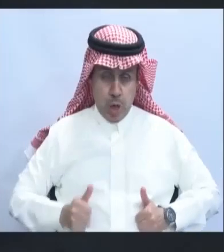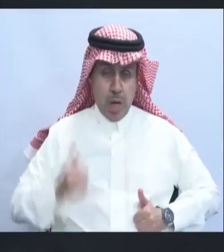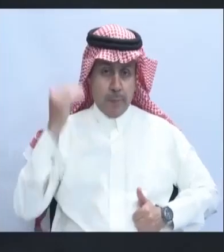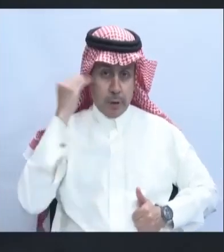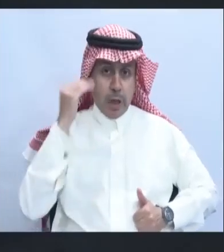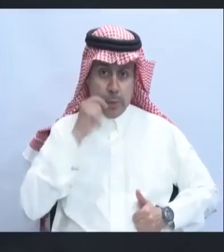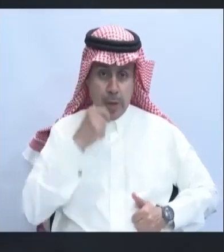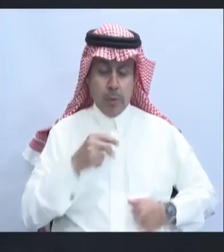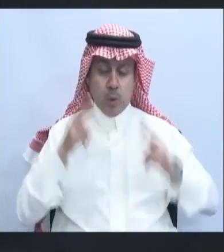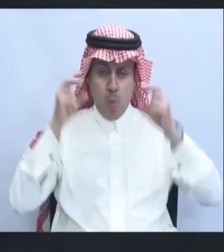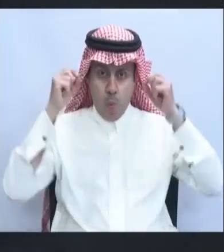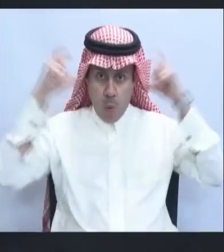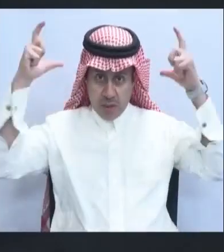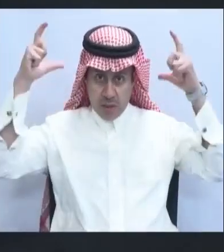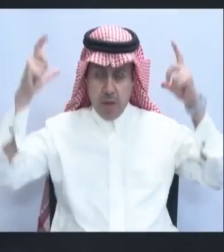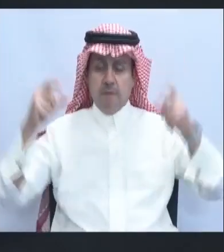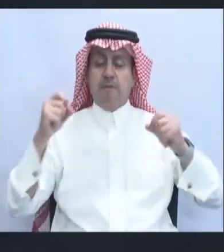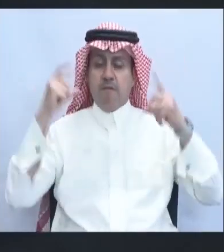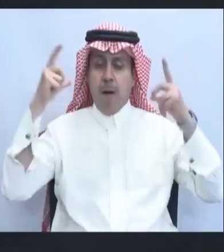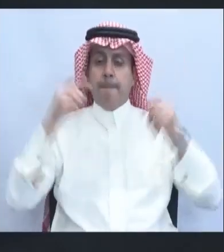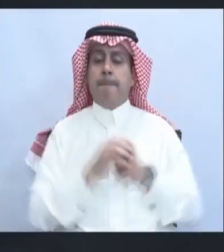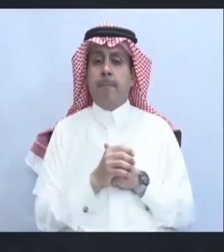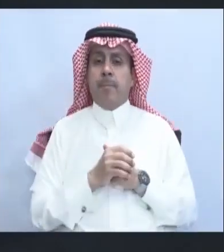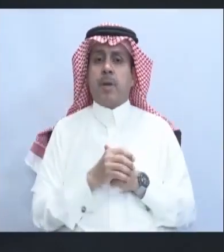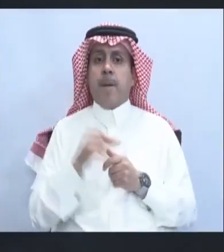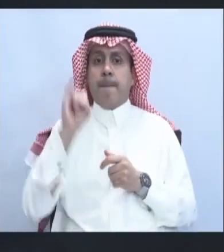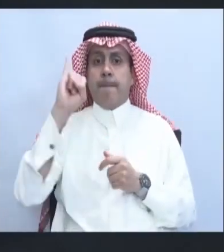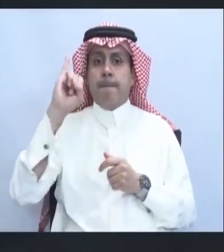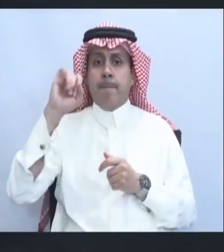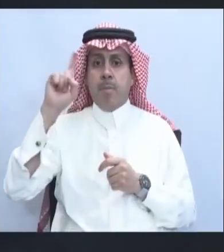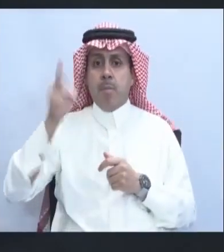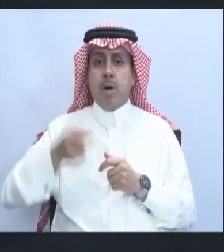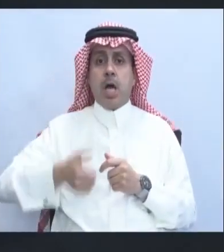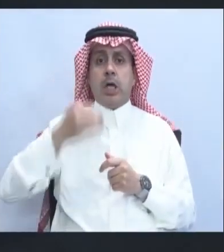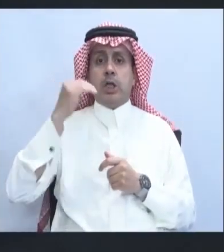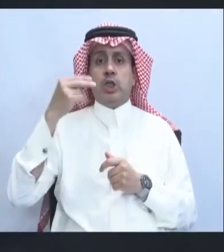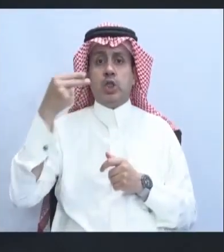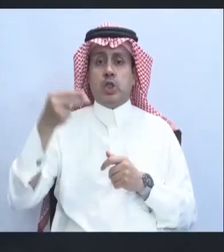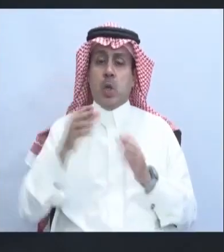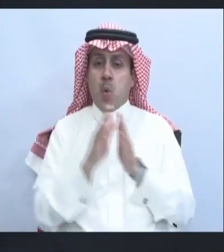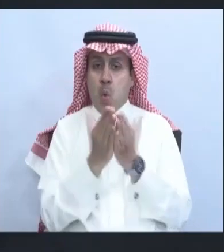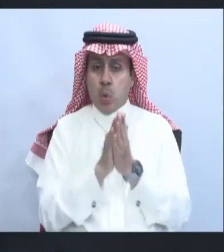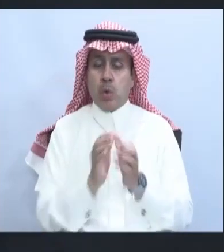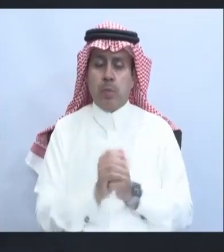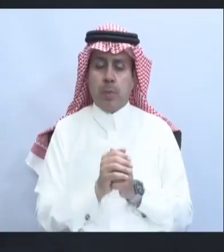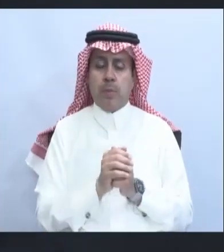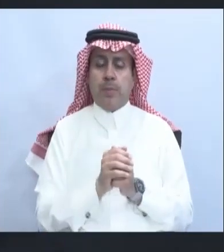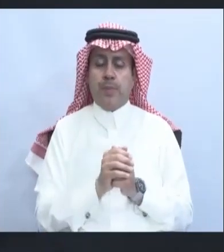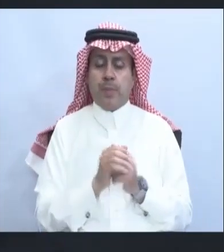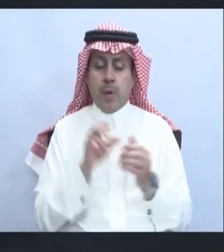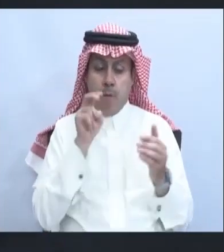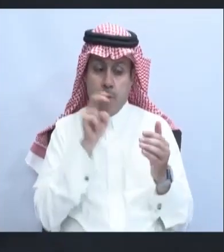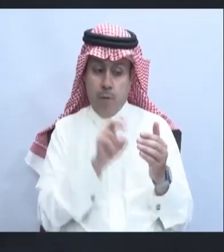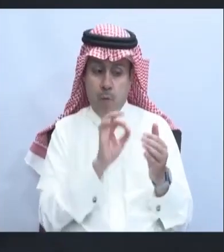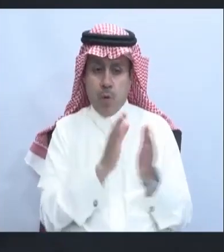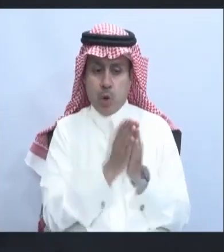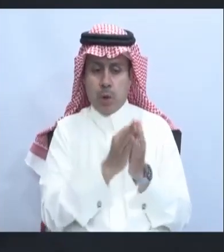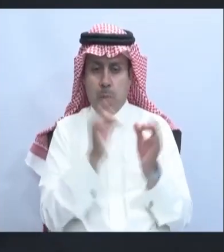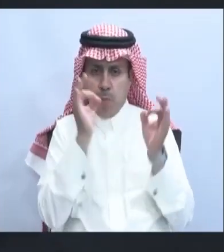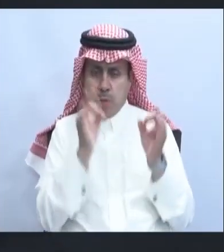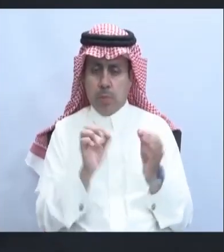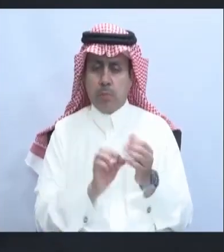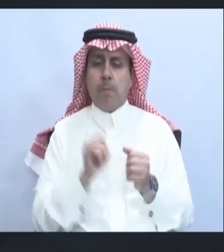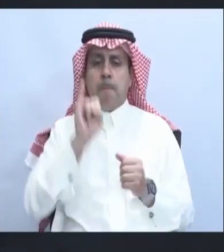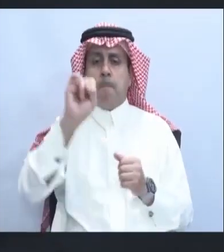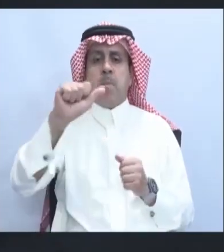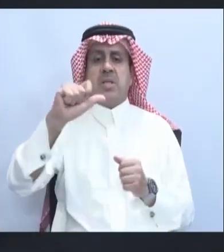توسع في فهم اي درس لابد ان يكون له مراجع وان يزور المكتبه وحتى يقف على ما يتعلق